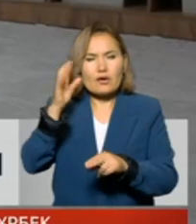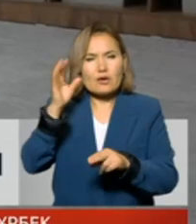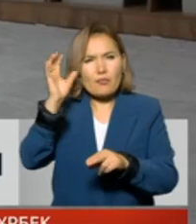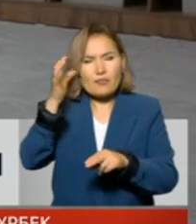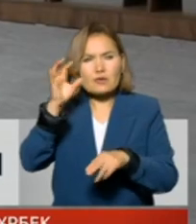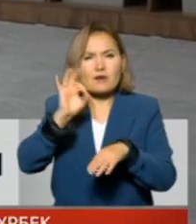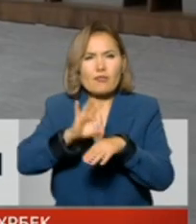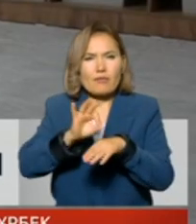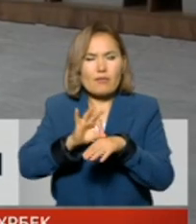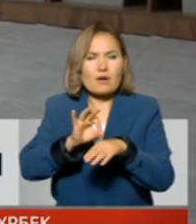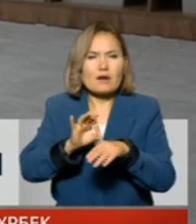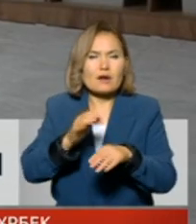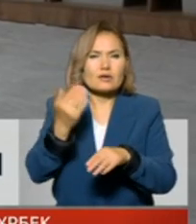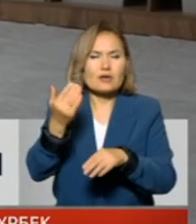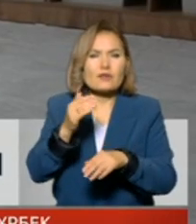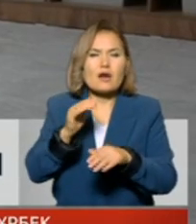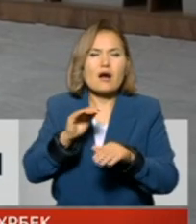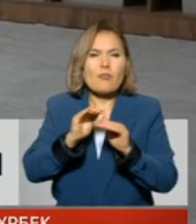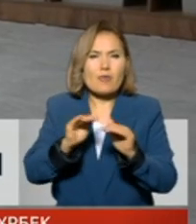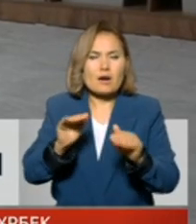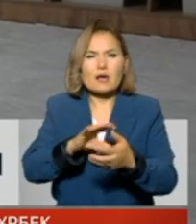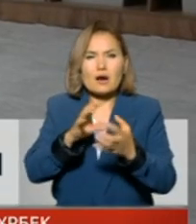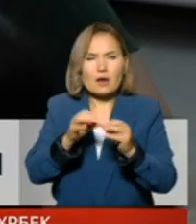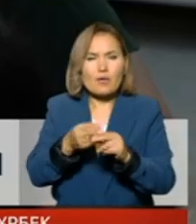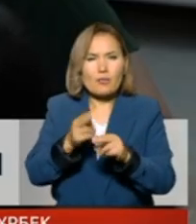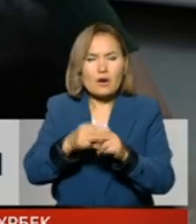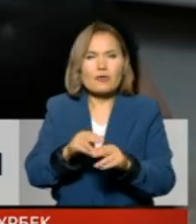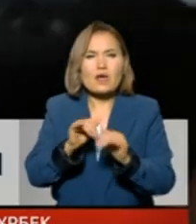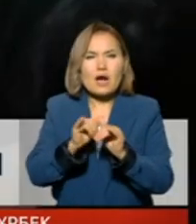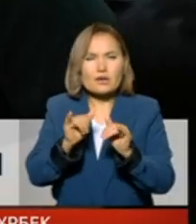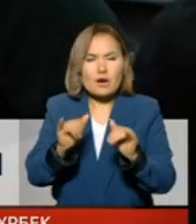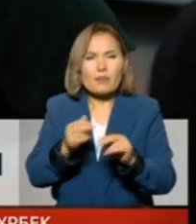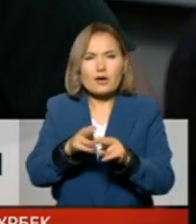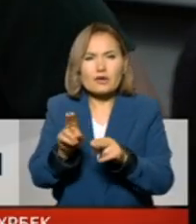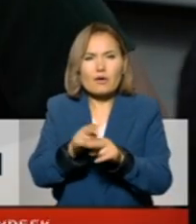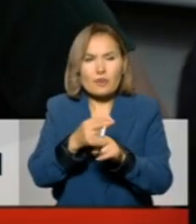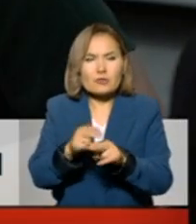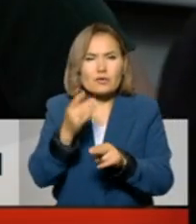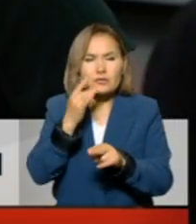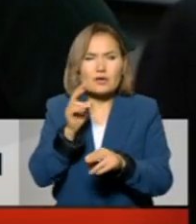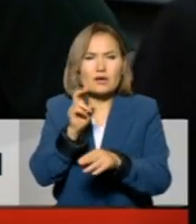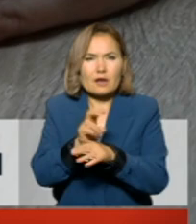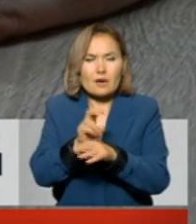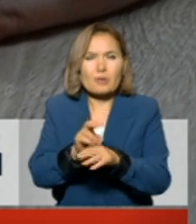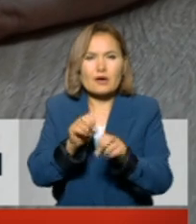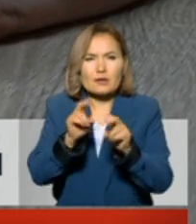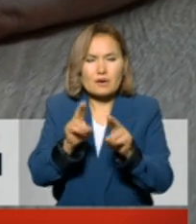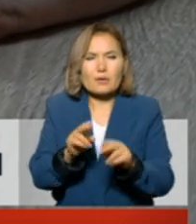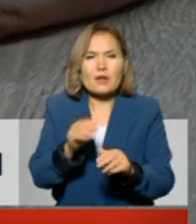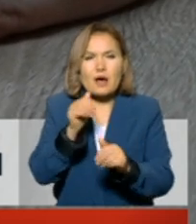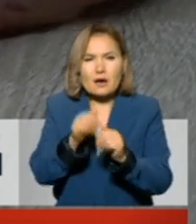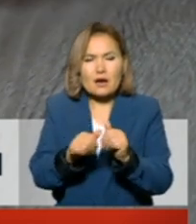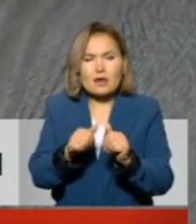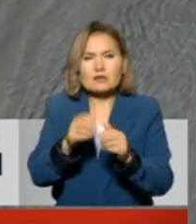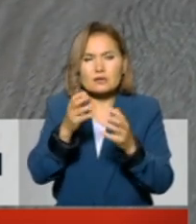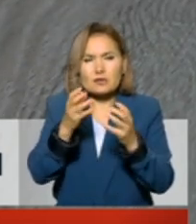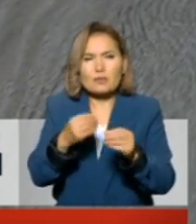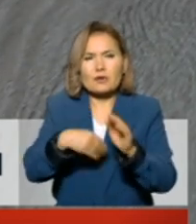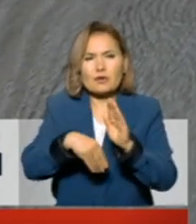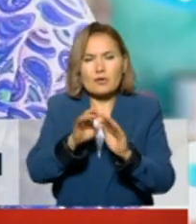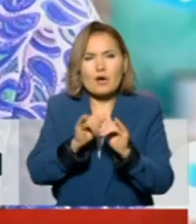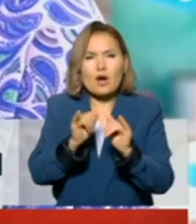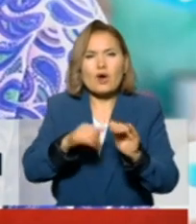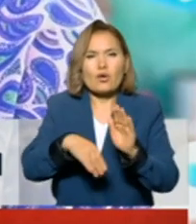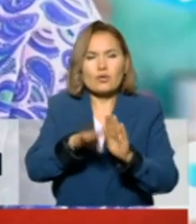келгелі ілгерілеу бар. Өз қатарластарымен салыстырғанда дамуы кенжелеп қалған бүлдіршіндердің моторикалық қабілеттері орнығып, сөйлеуге талпынып